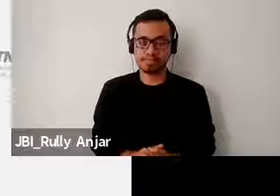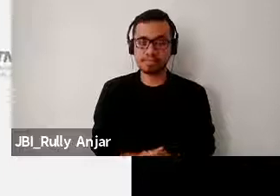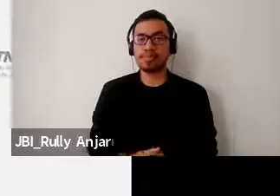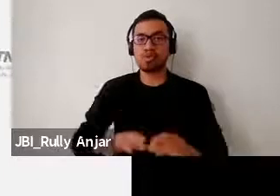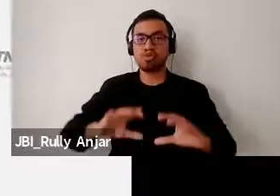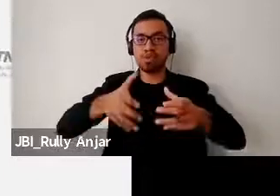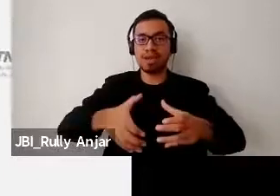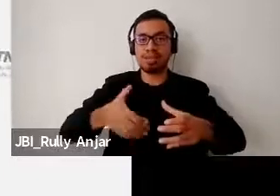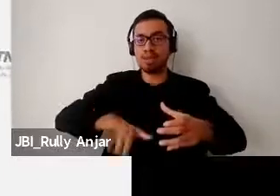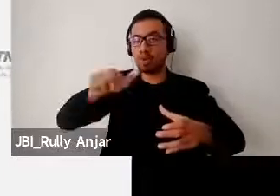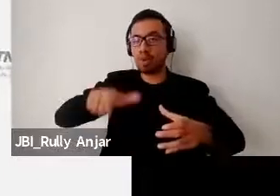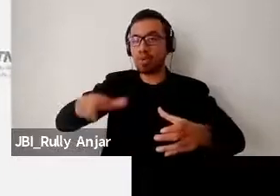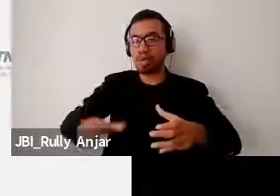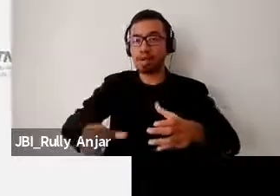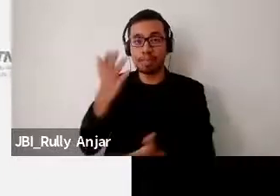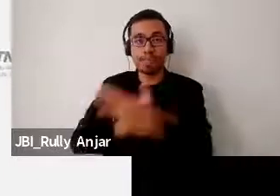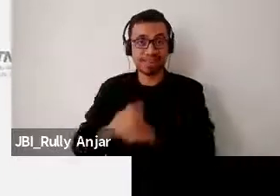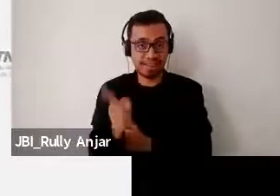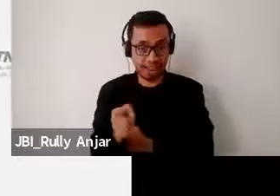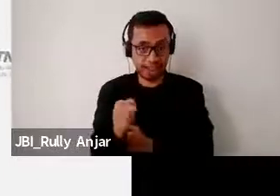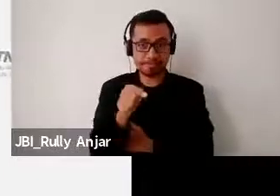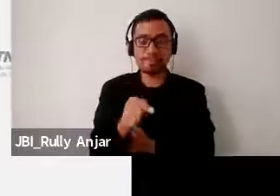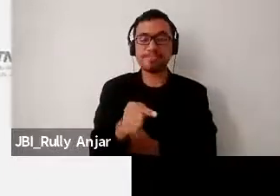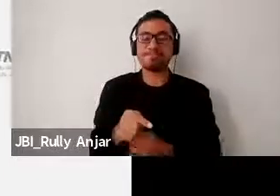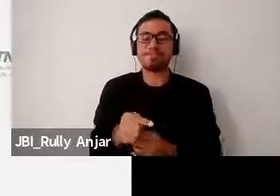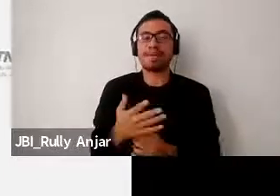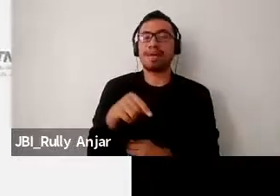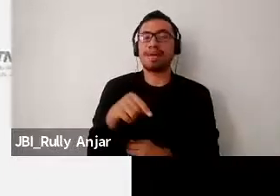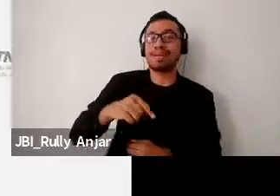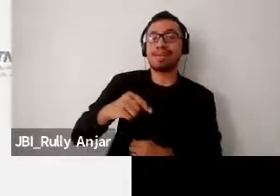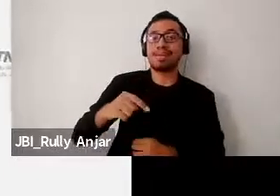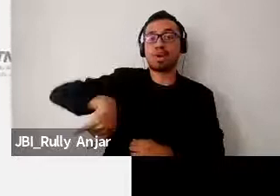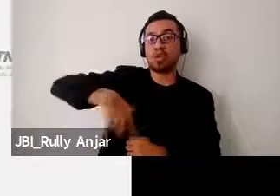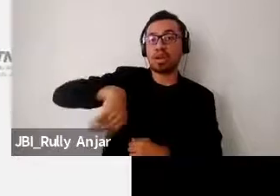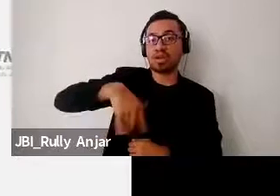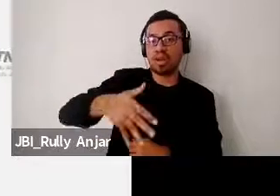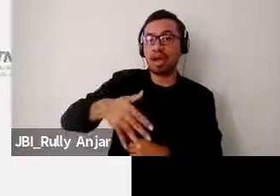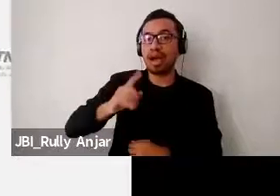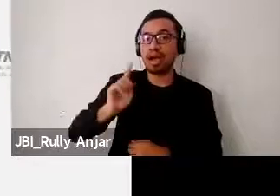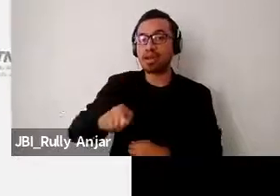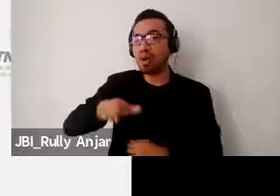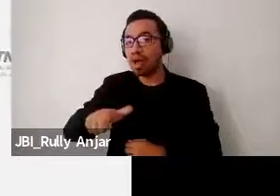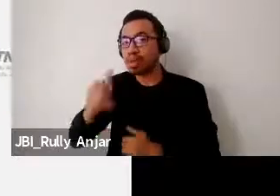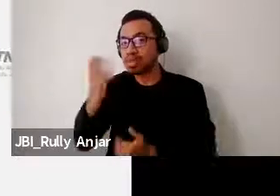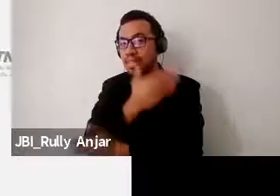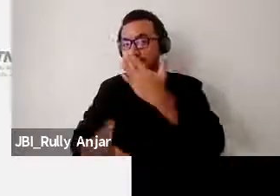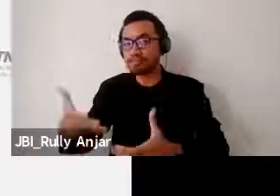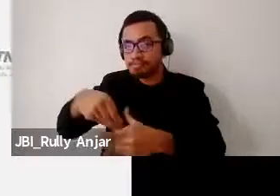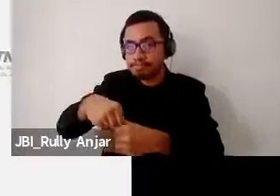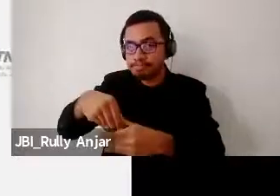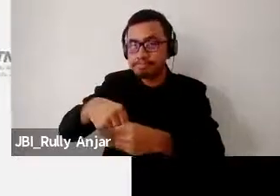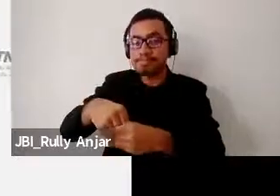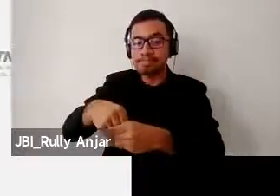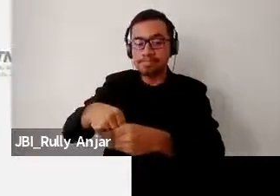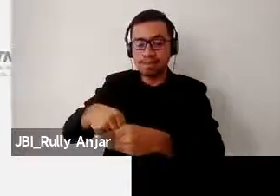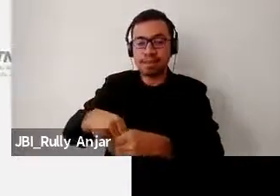jadi kalau suatu rumah tangga atau keluarga memiliki anggota dengan disabilitas, itu berdasarkan beberapa